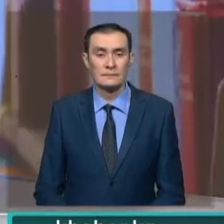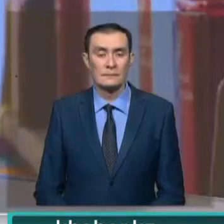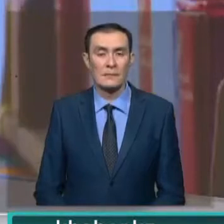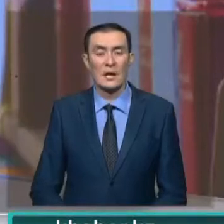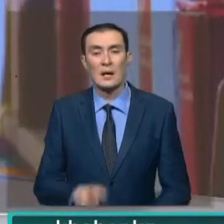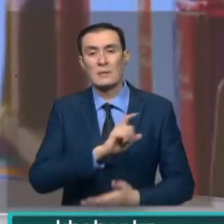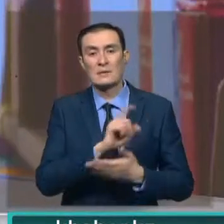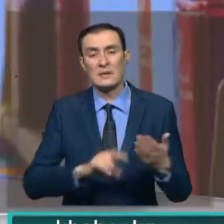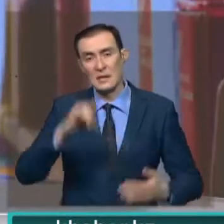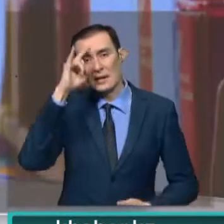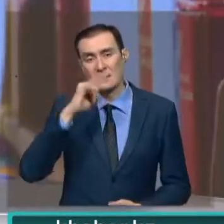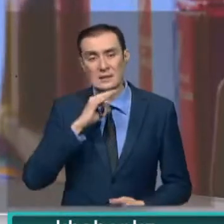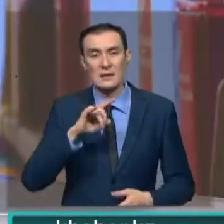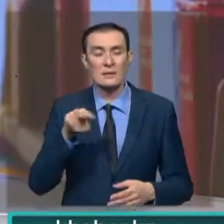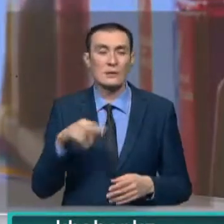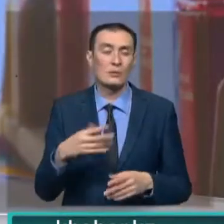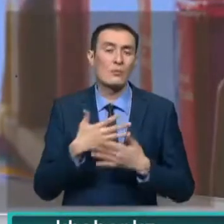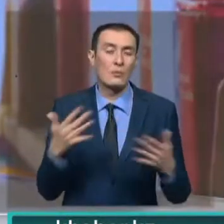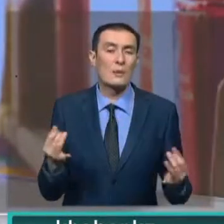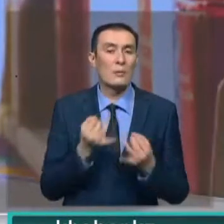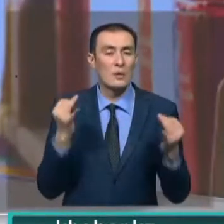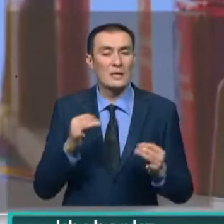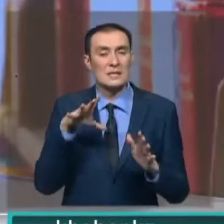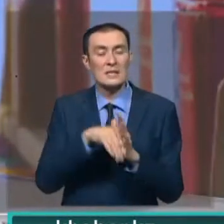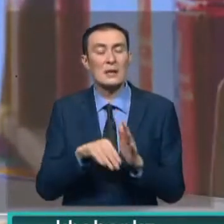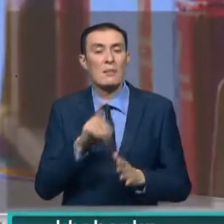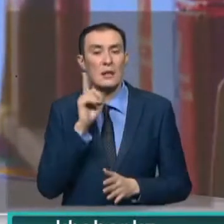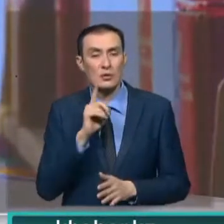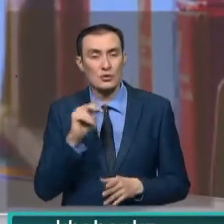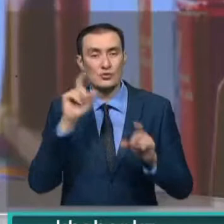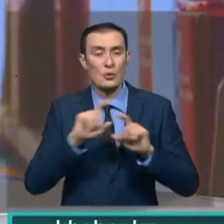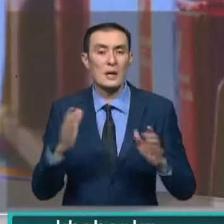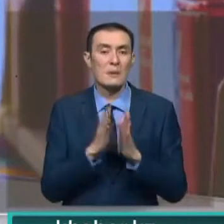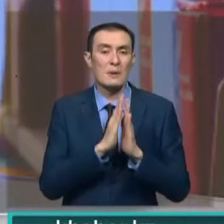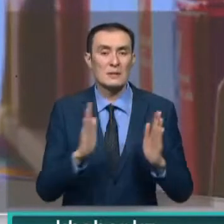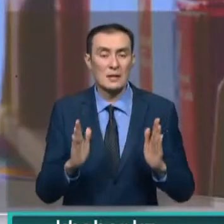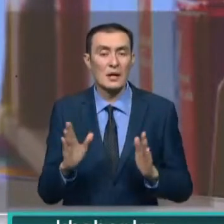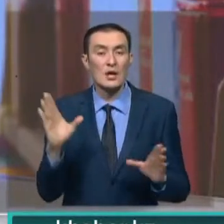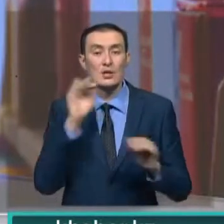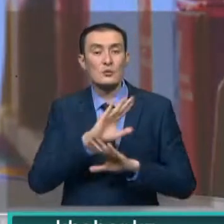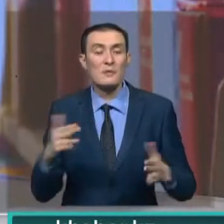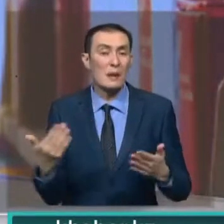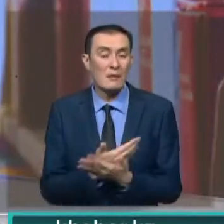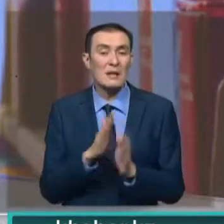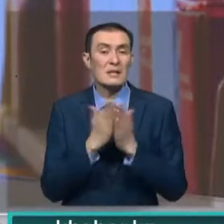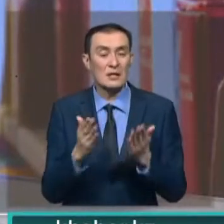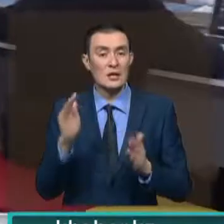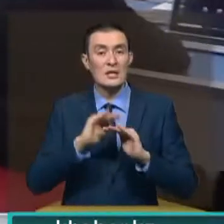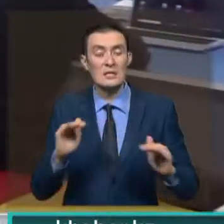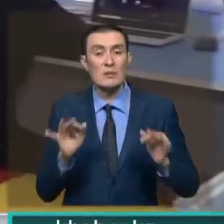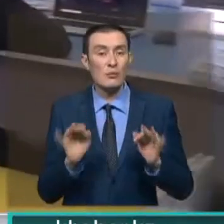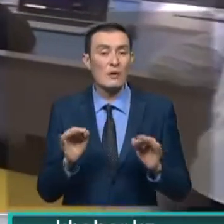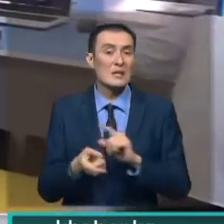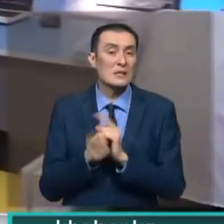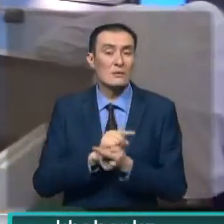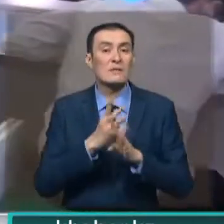произведение казахских классиков становится все популярнее среди молодежи школьной библиотеке не успевают обновлять книги школьники буквально